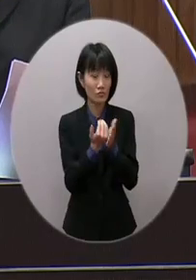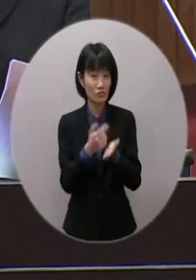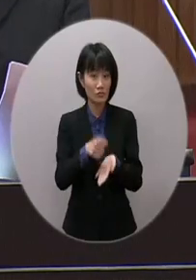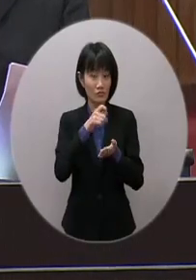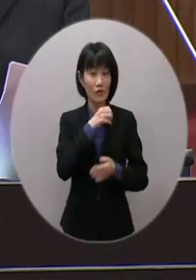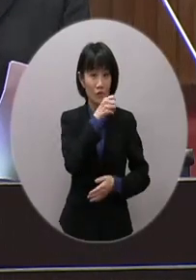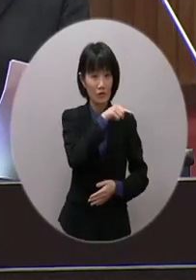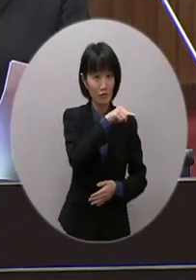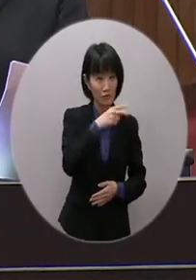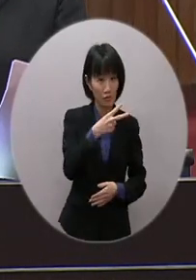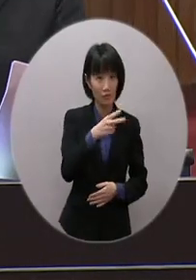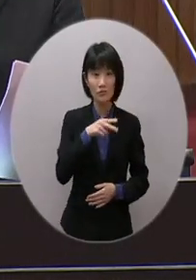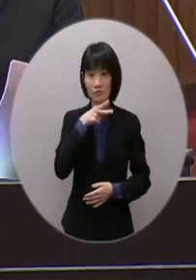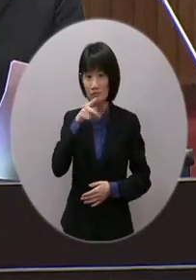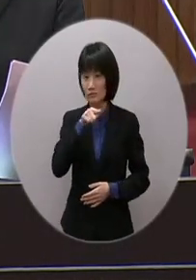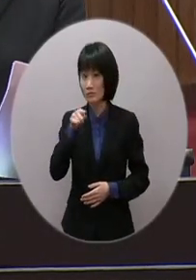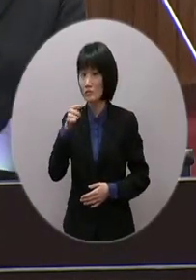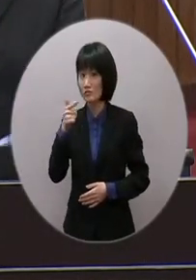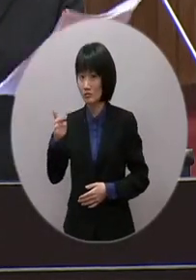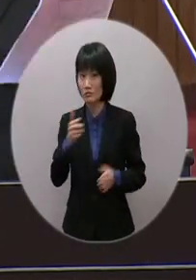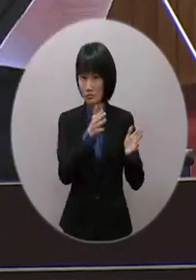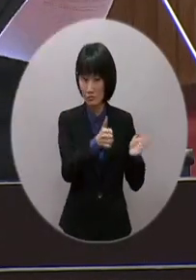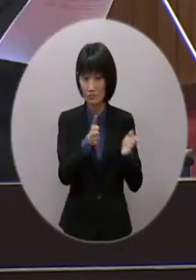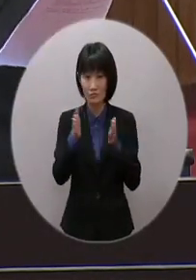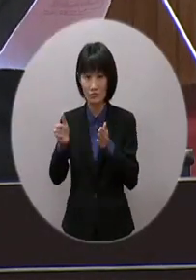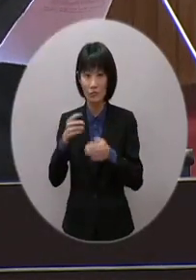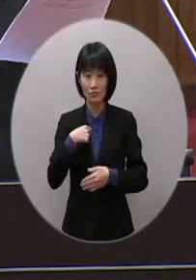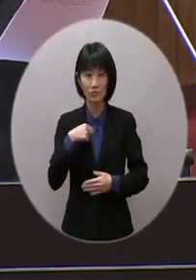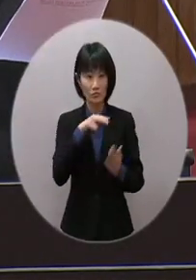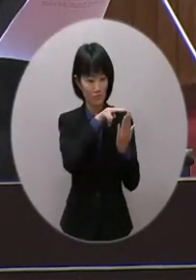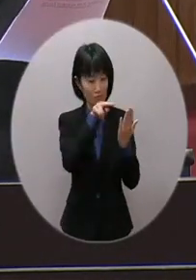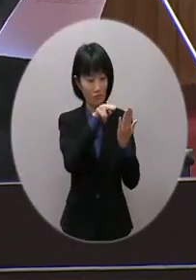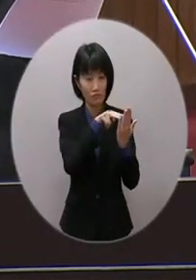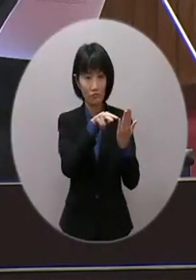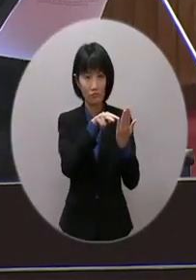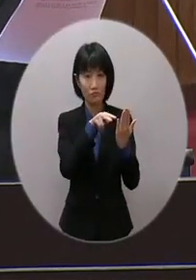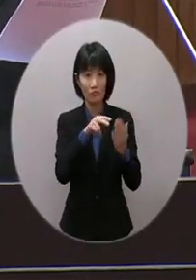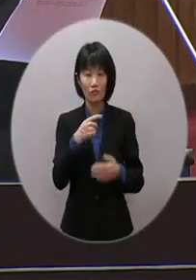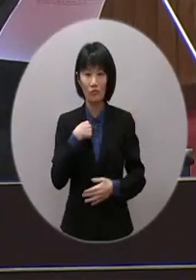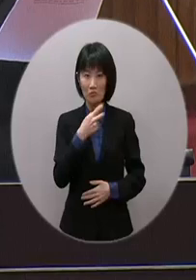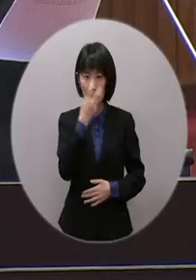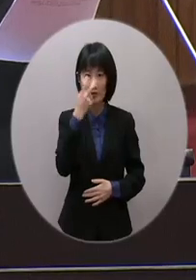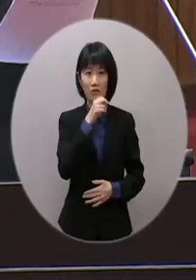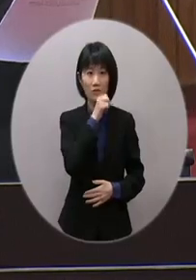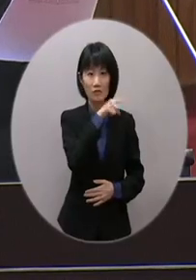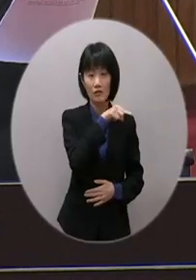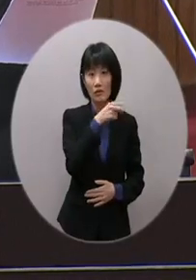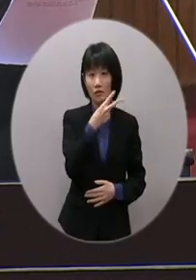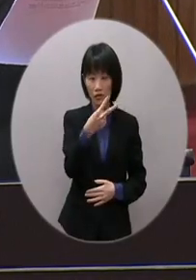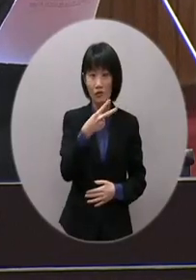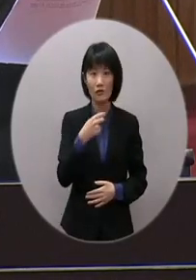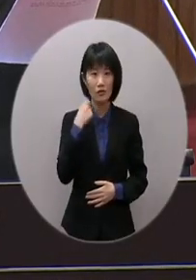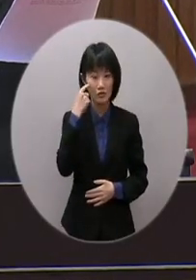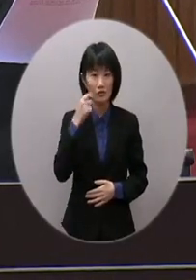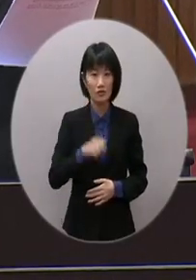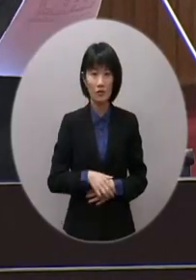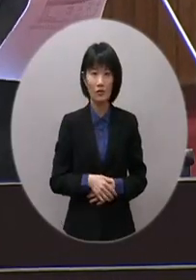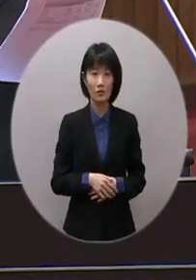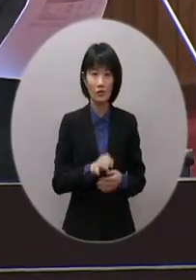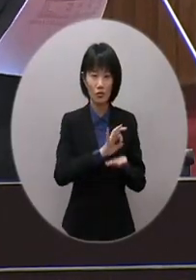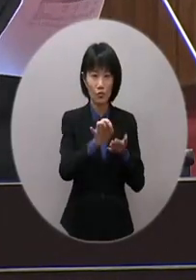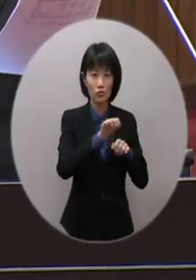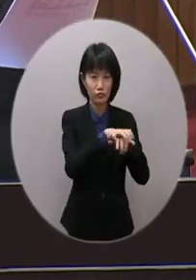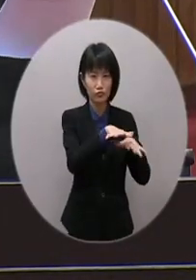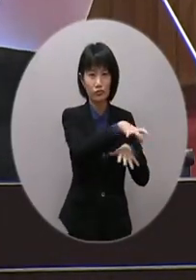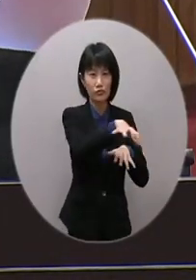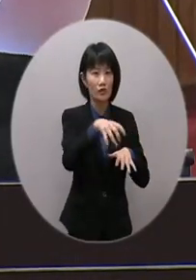讲的零到二或是二到六的话，其实我看到的这部分就是我们零到二，我们的涵盖率，其实